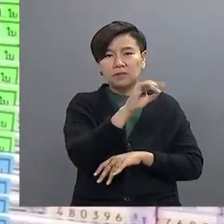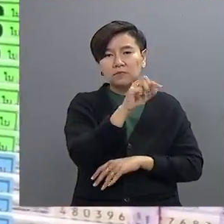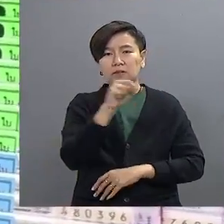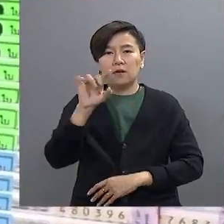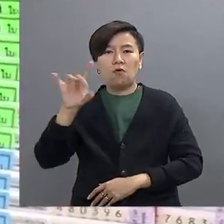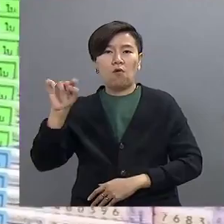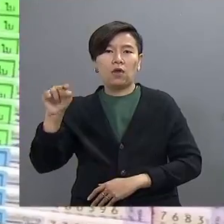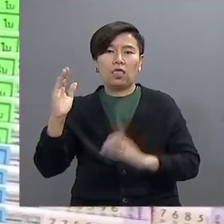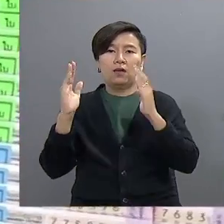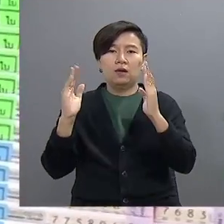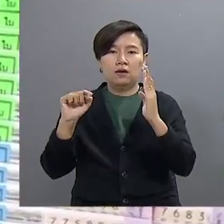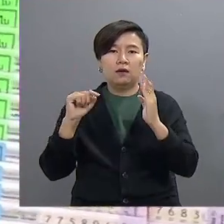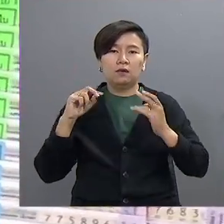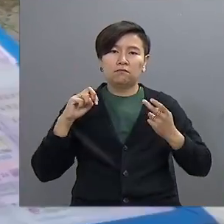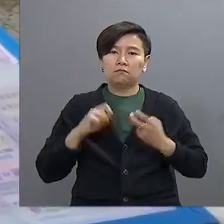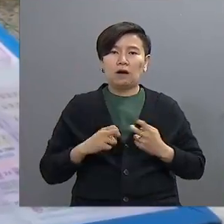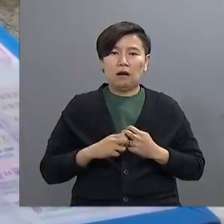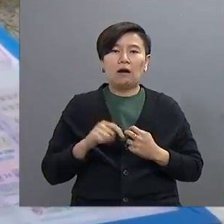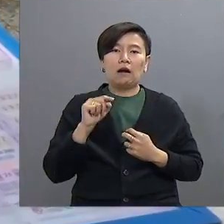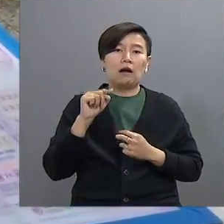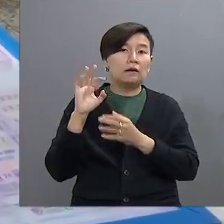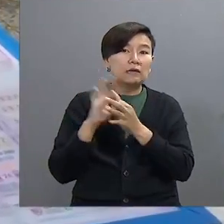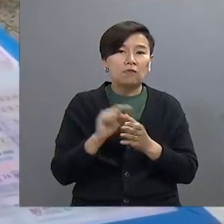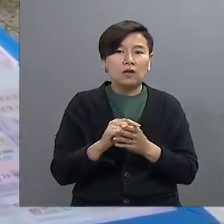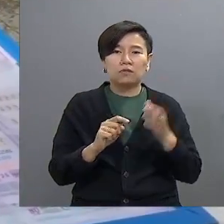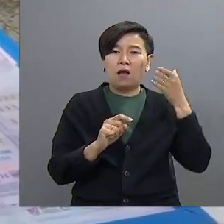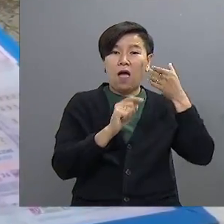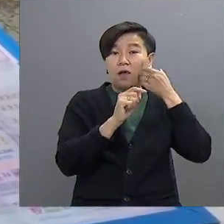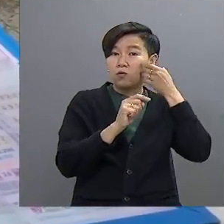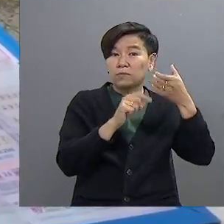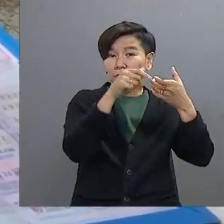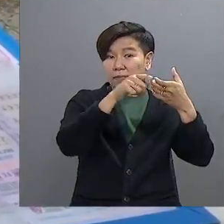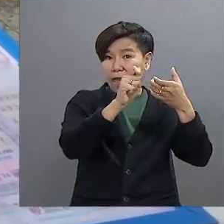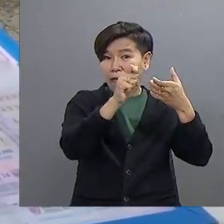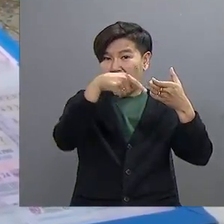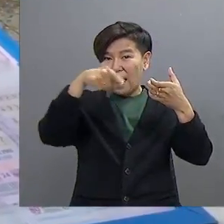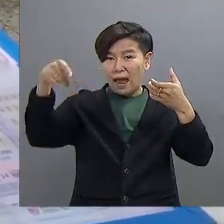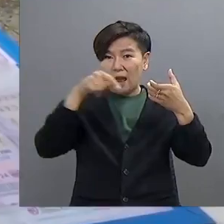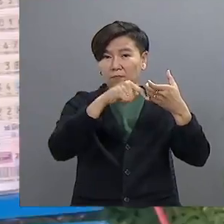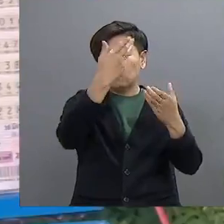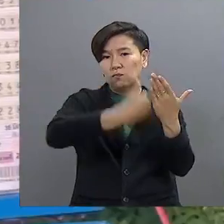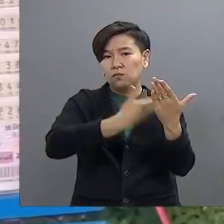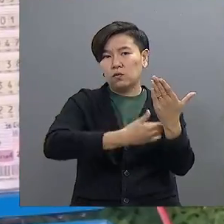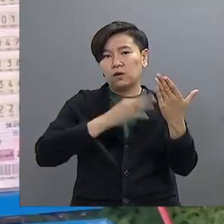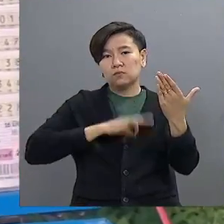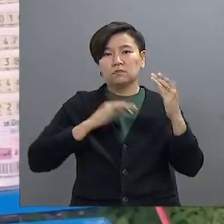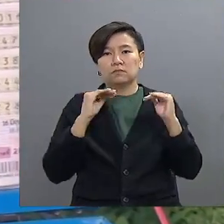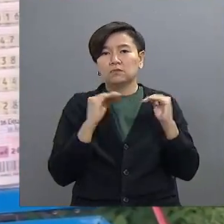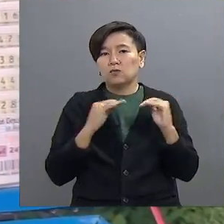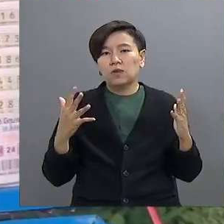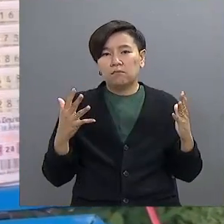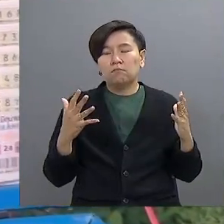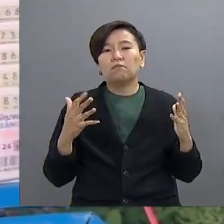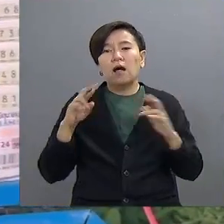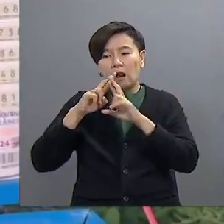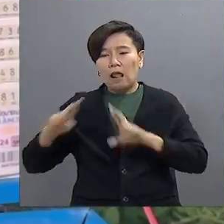าเรื่องของโควต้าสลากดิจิตอลที่ไม่เป็นธรรมนะคะที่ผู้ค้ารายย่อยว่าอย่างนั้นแล้วเขาอยากจะให้กองส